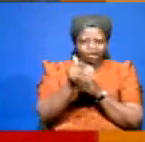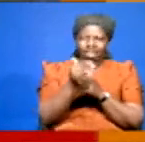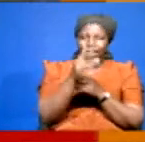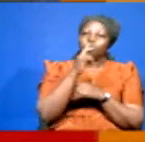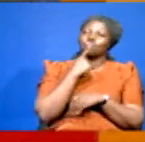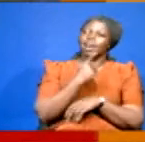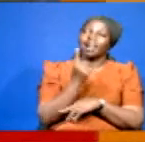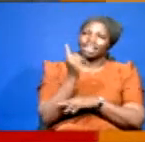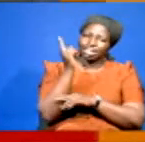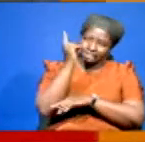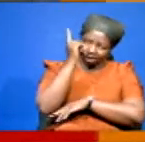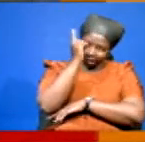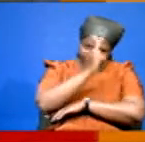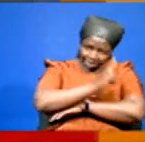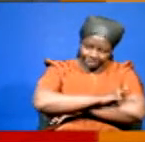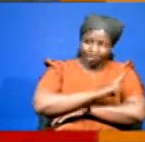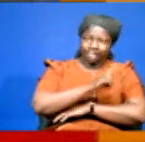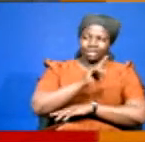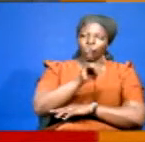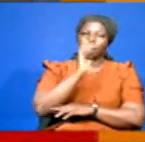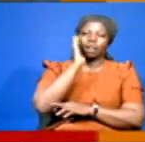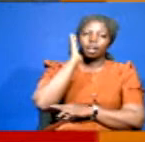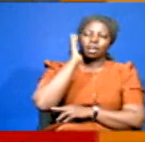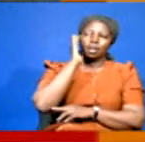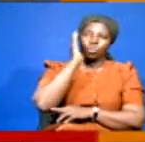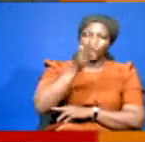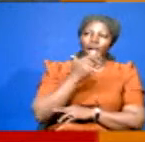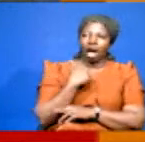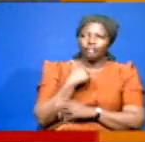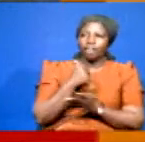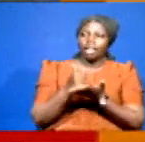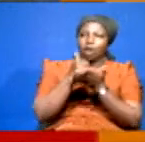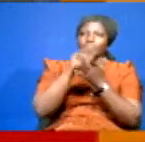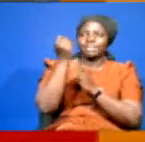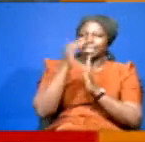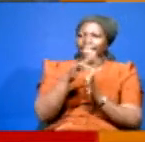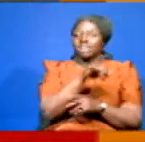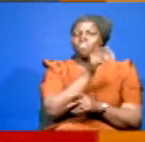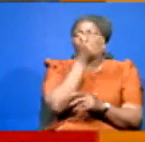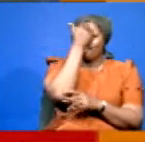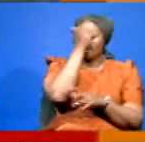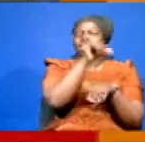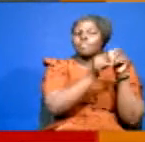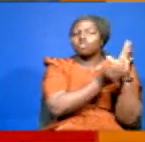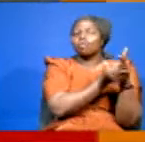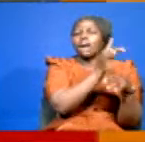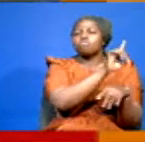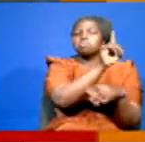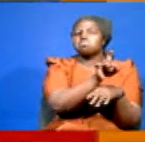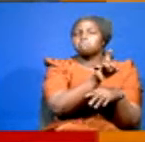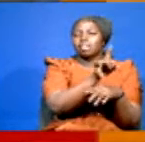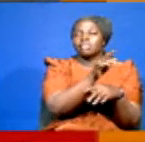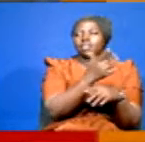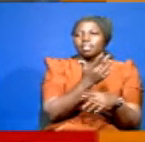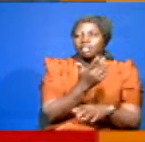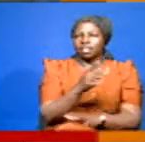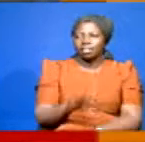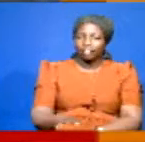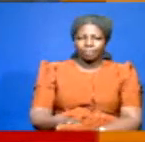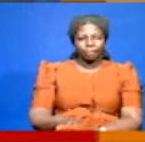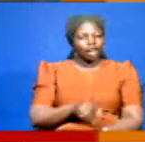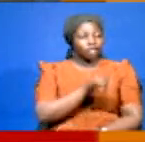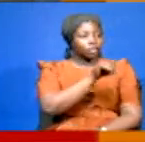amesaidia Wakenya. Kwani alisahau ya kwamba kuna uzalishaji? Amegundua tu alipoingia katika serikali. Suluhu inastahili kuwa ni ipi?